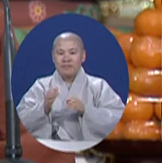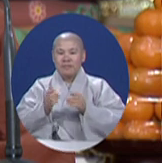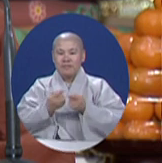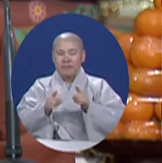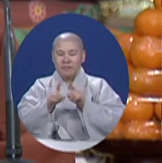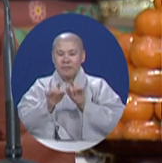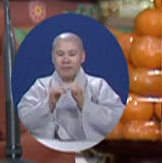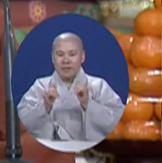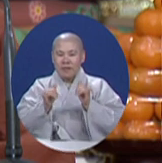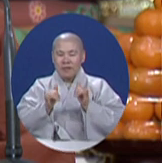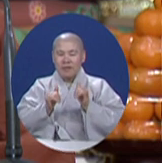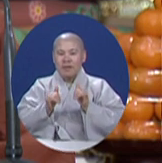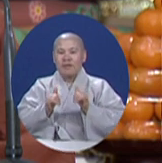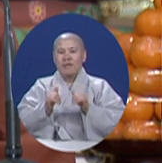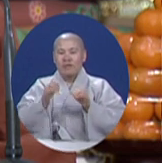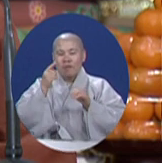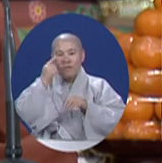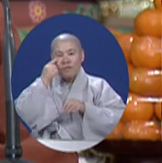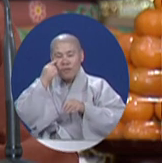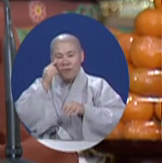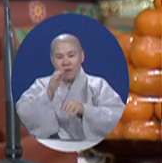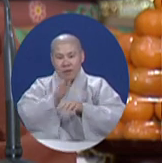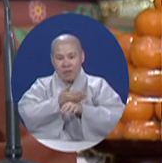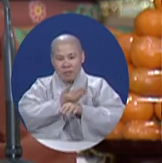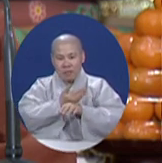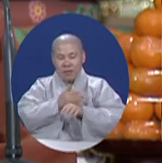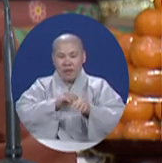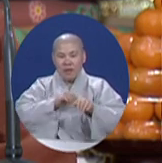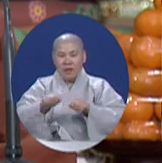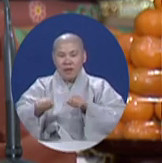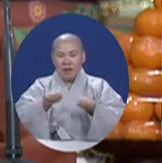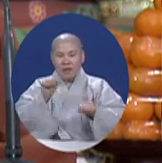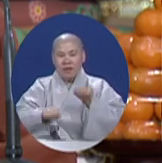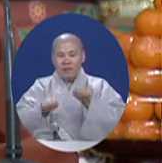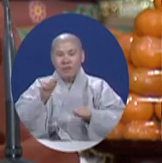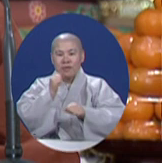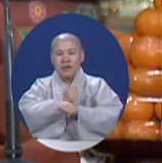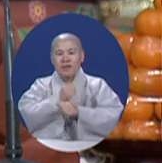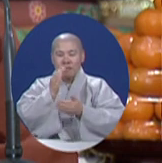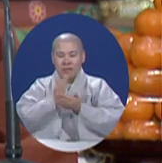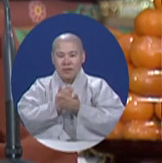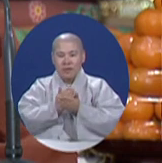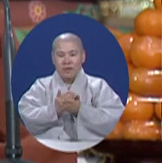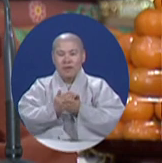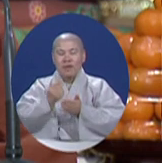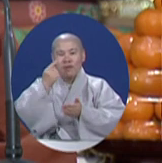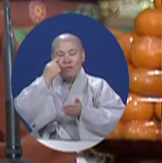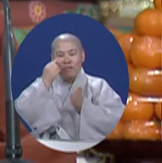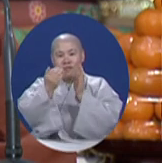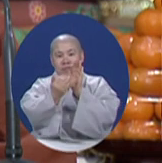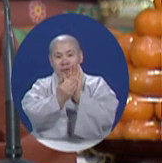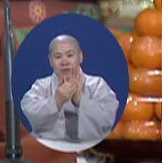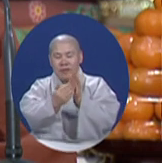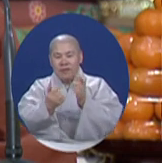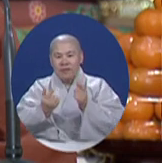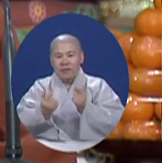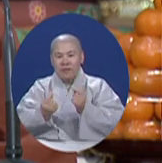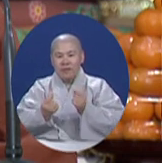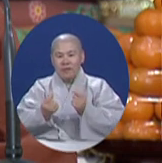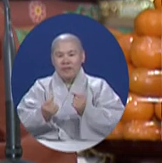대중 눈에 거슬리는 행동을 안 하면 된다. 이게 눈을 막는 거예요.